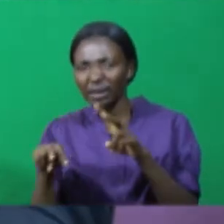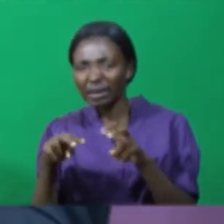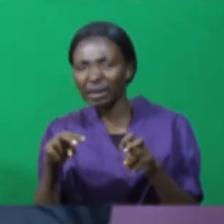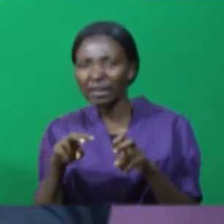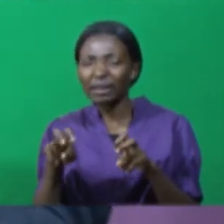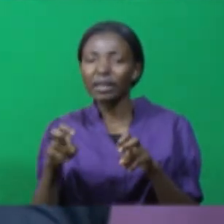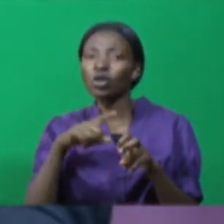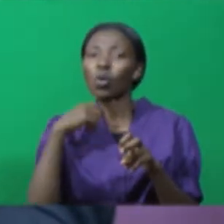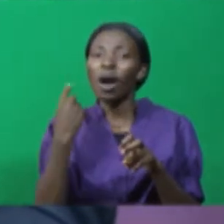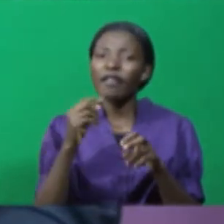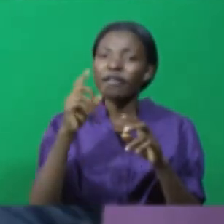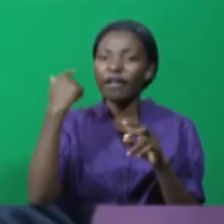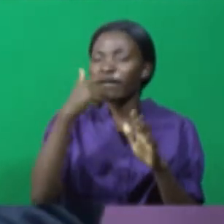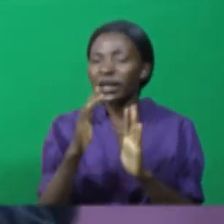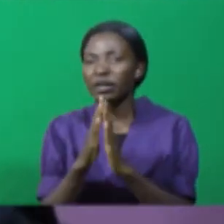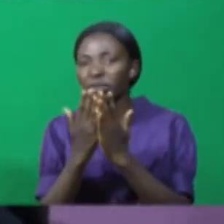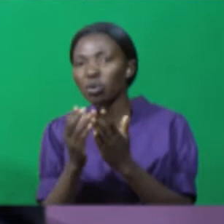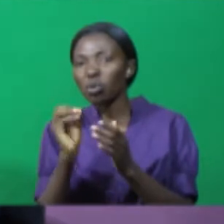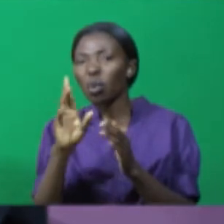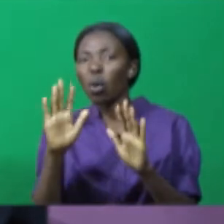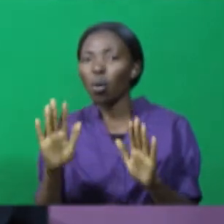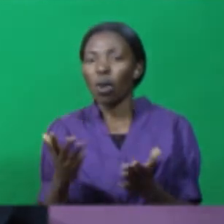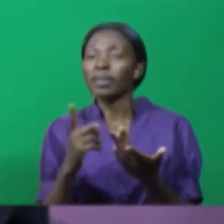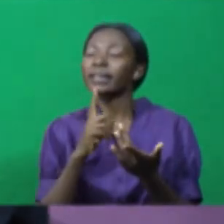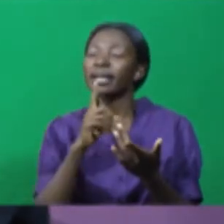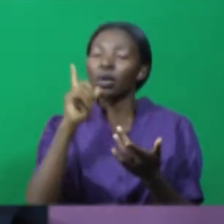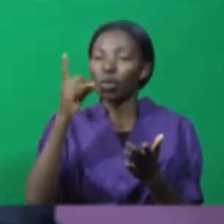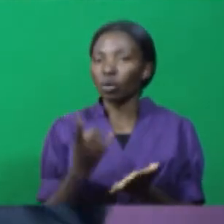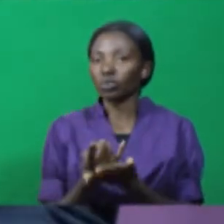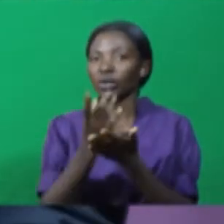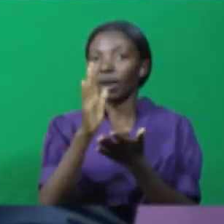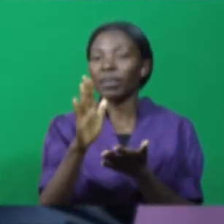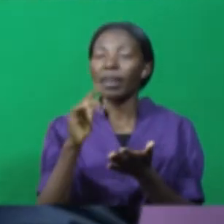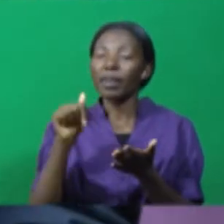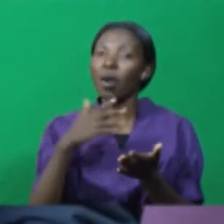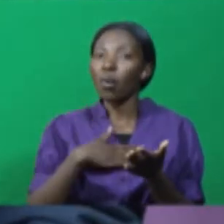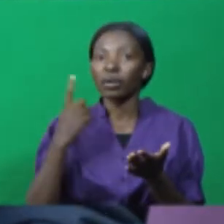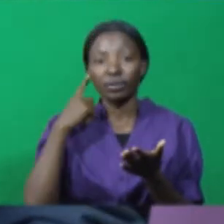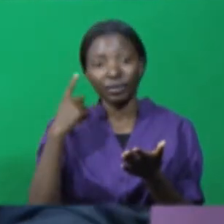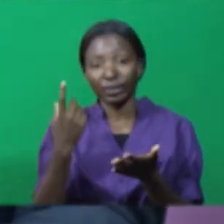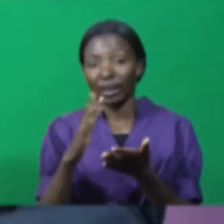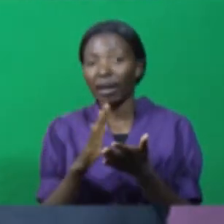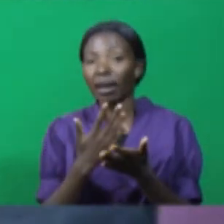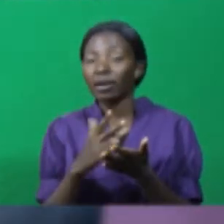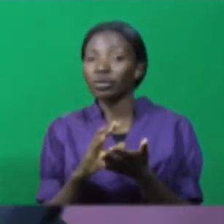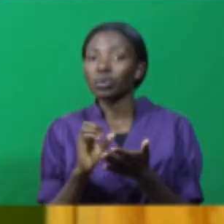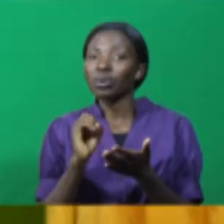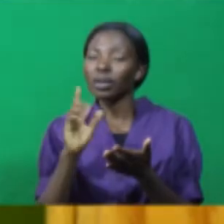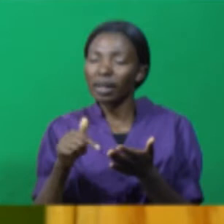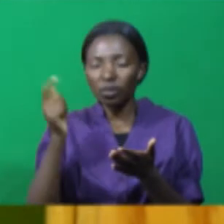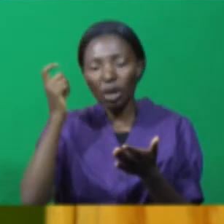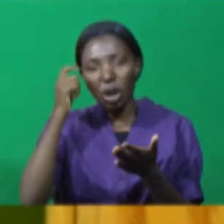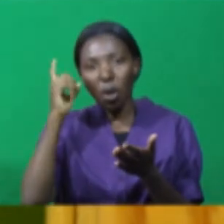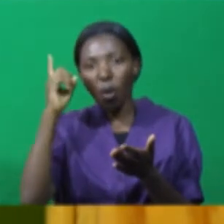pa magroup e WhatsApp muchivavimbisa kuti Mwari achavabatsira pastor mirai dukambo ndoti nyatsotaura nyaya iyo